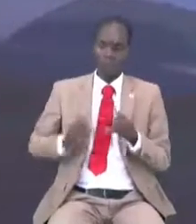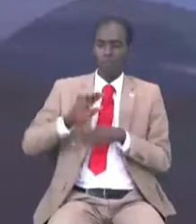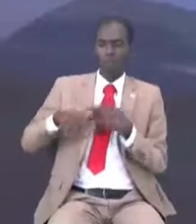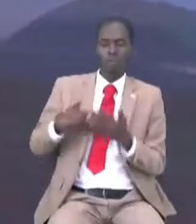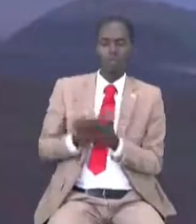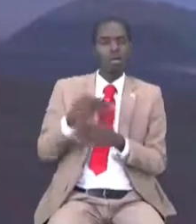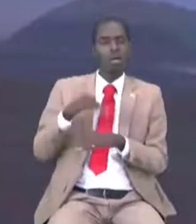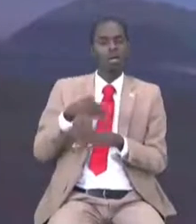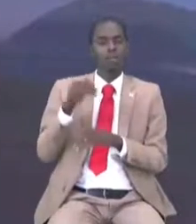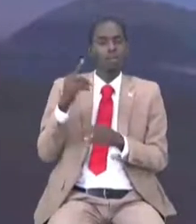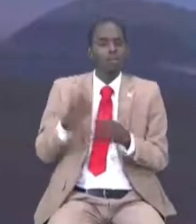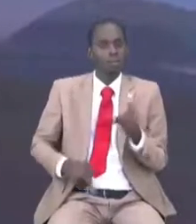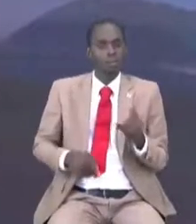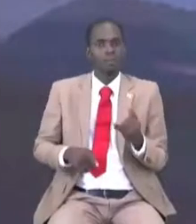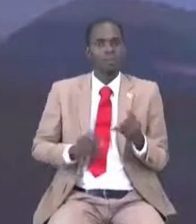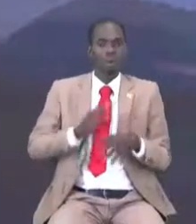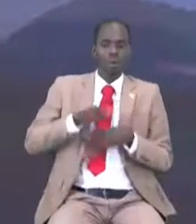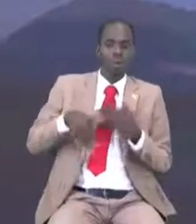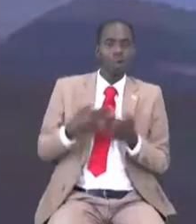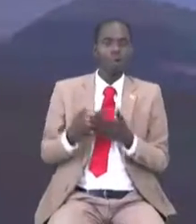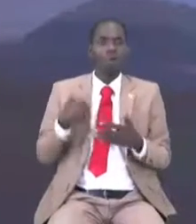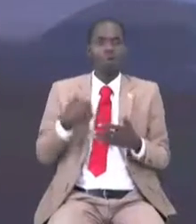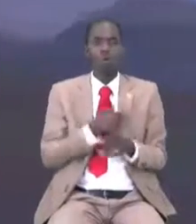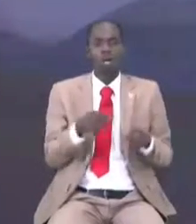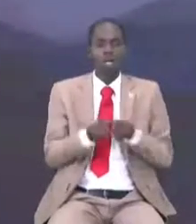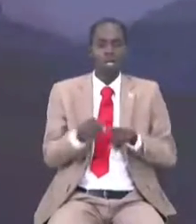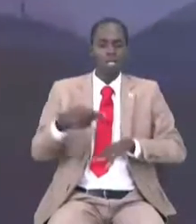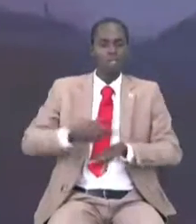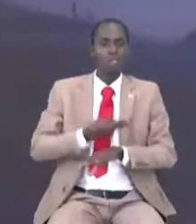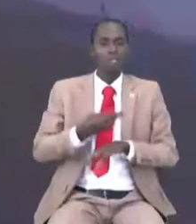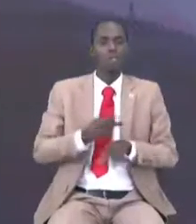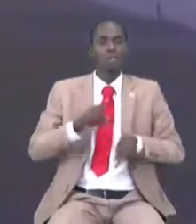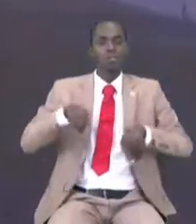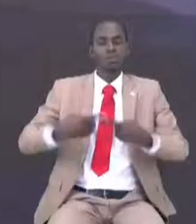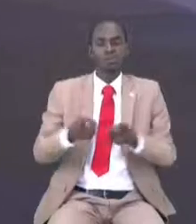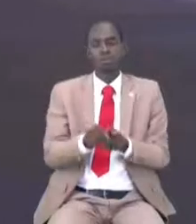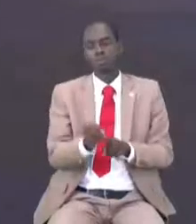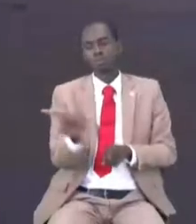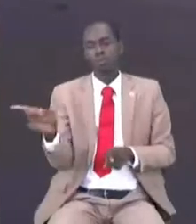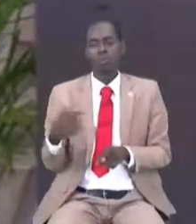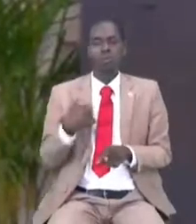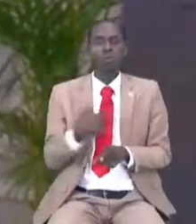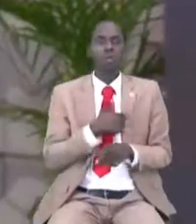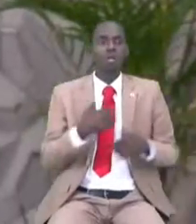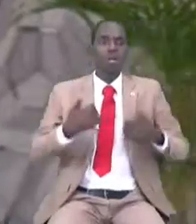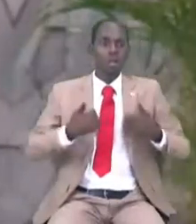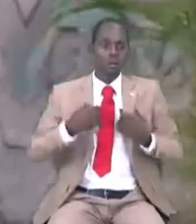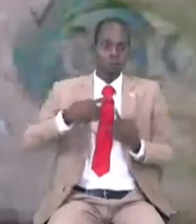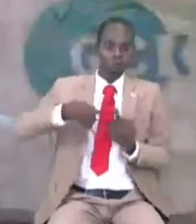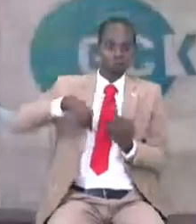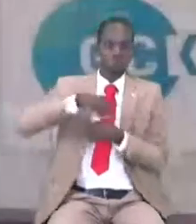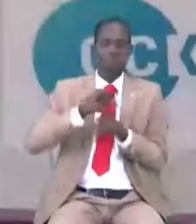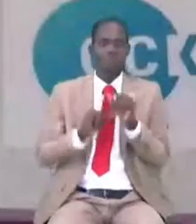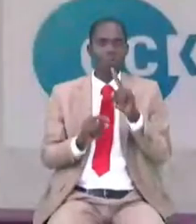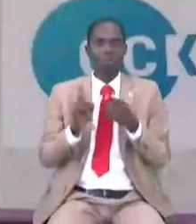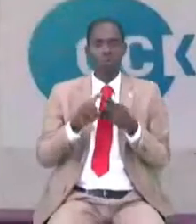tous errants comme des brebis, chacun suivait sa propre voie. Ninive et tous ses